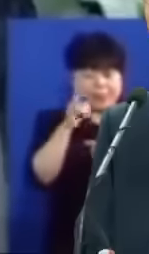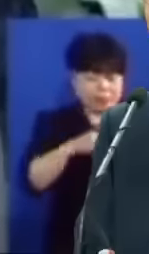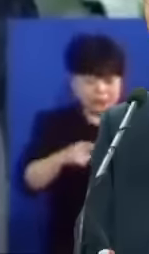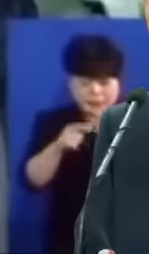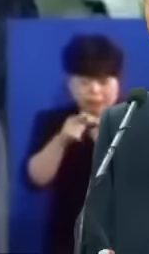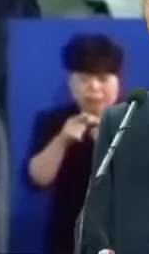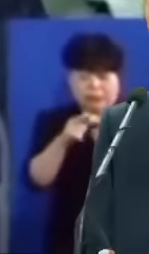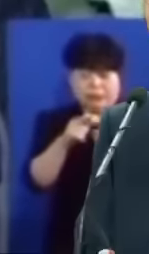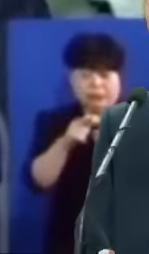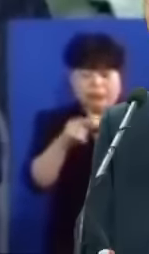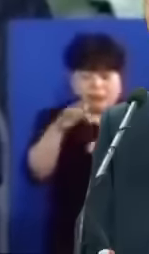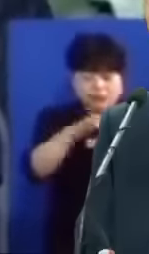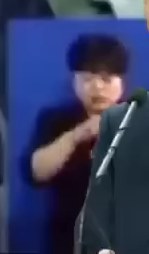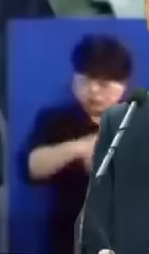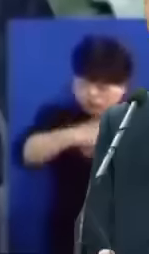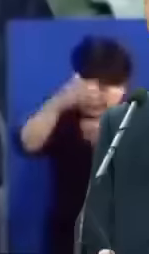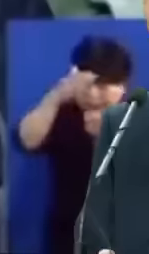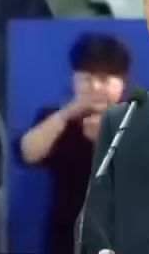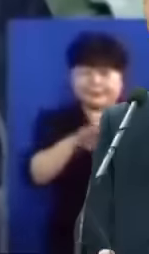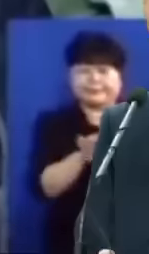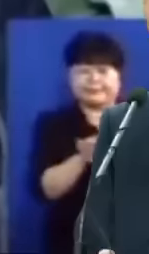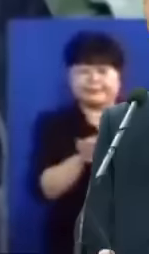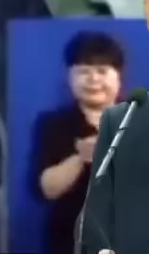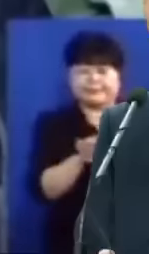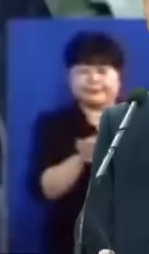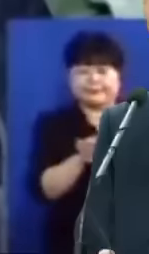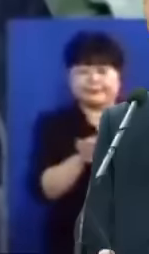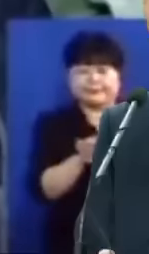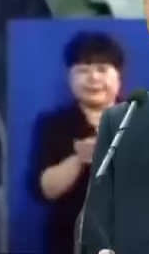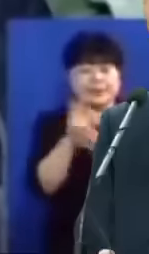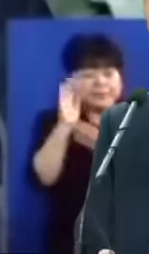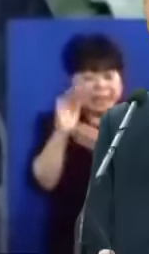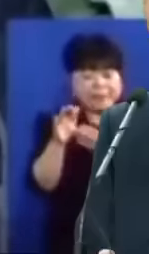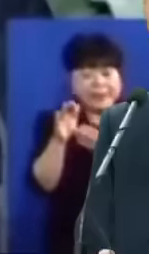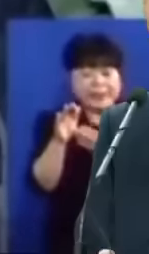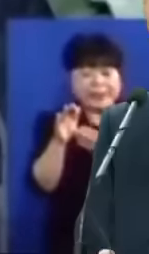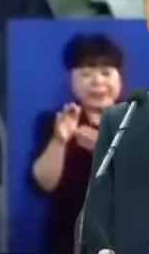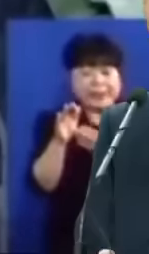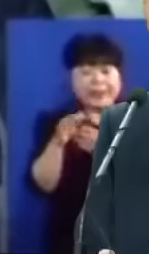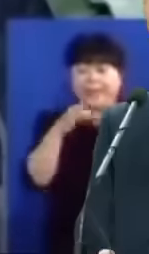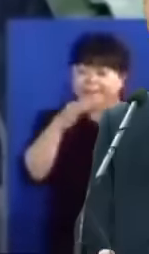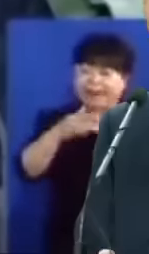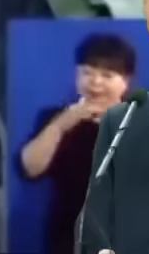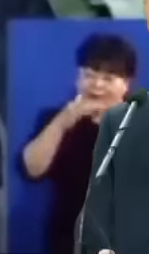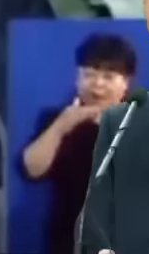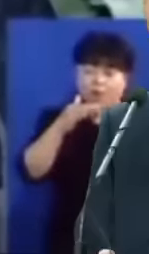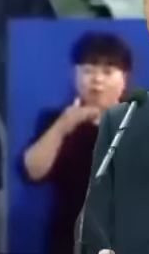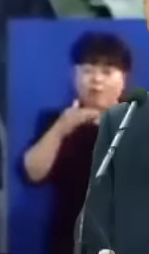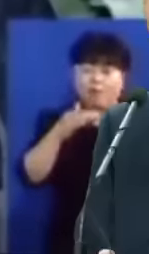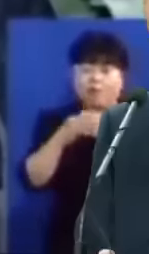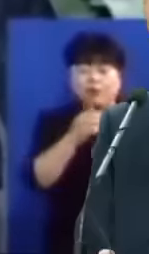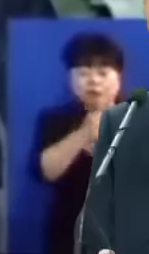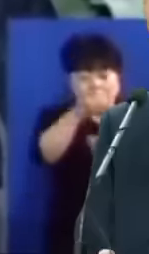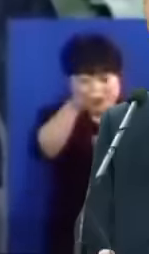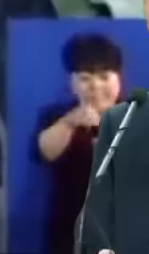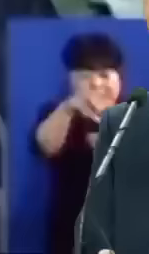이상은 귀신을 쫓아내고 그 다음 방언을 하고 그 다음 주님 앞에서